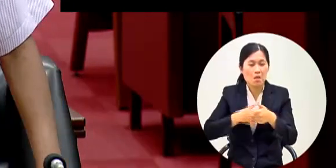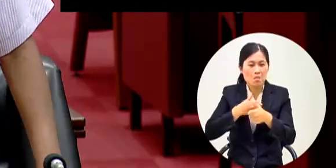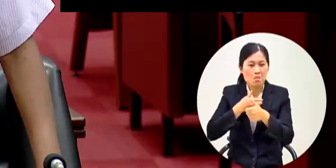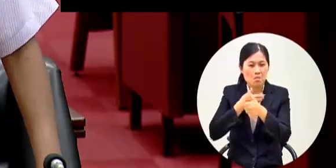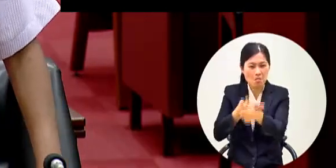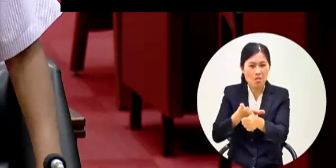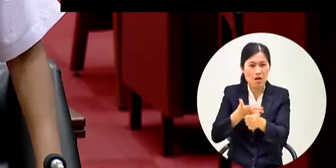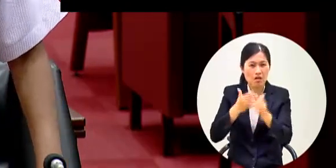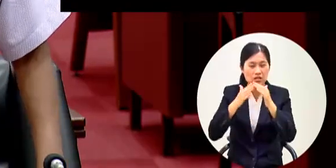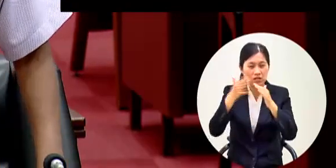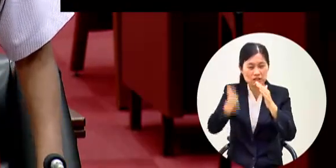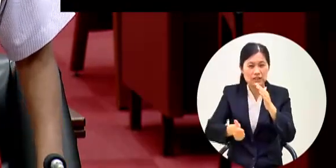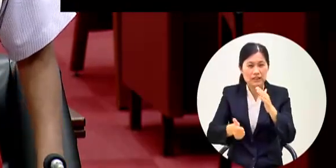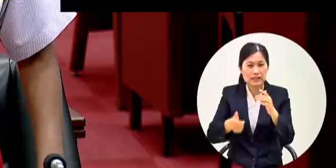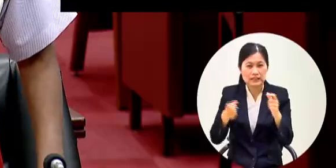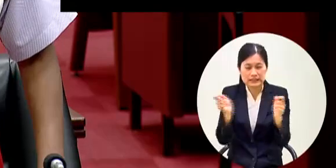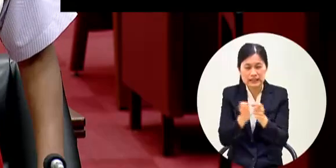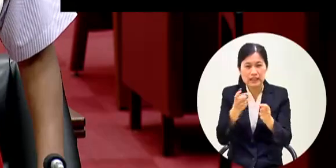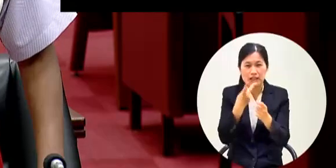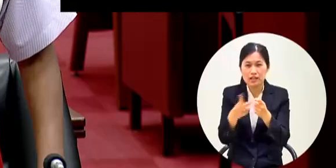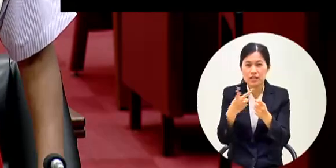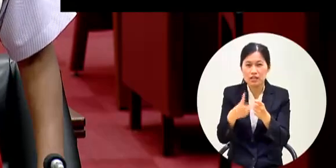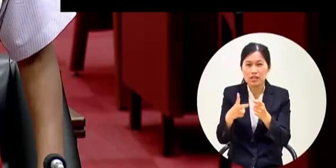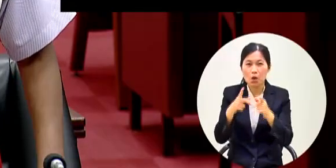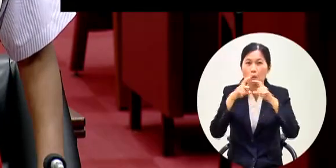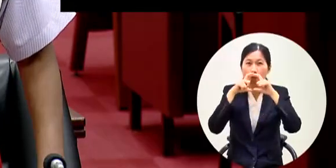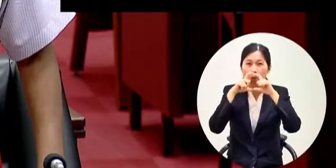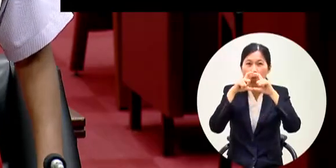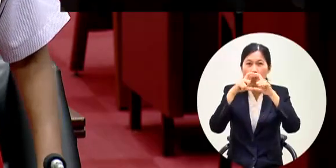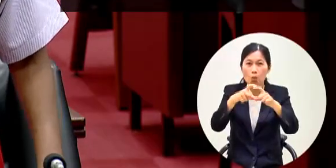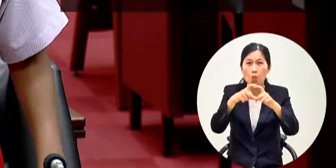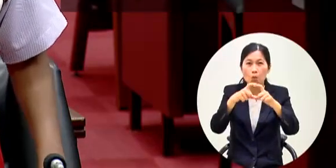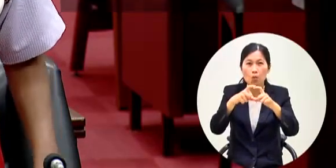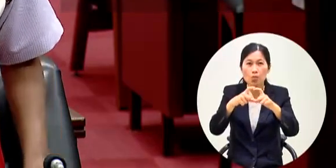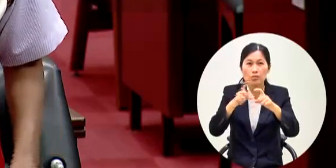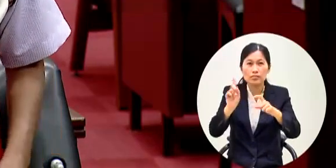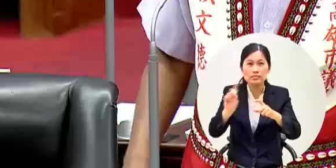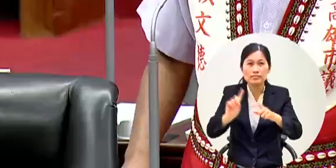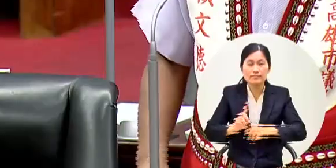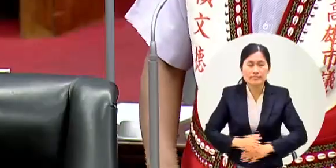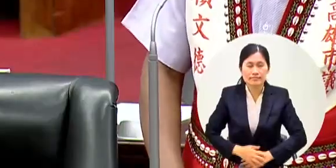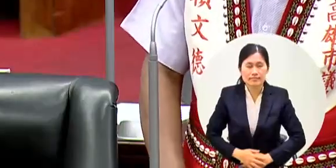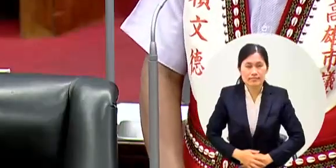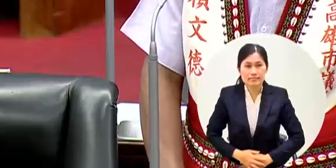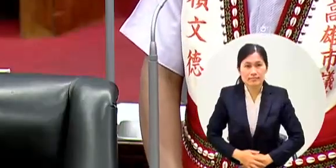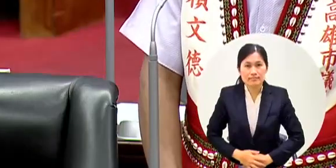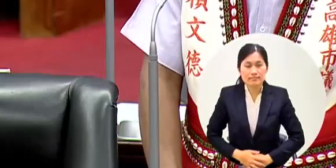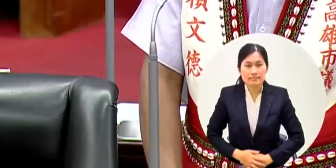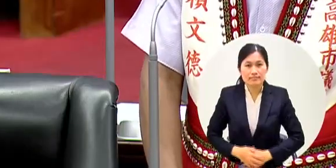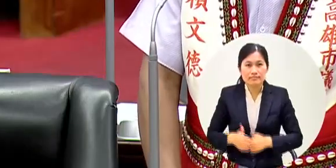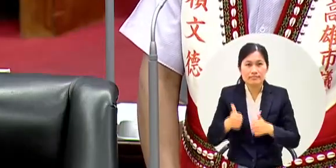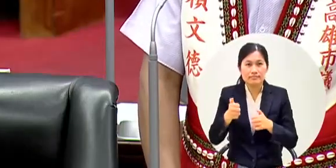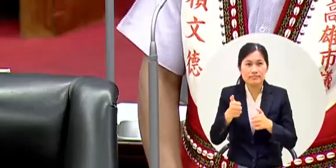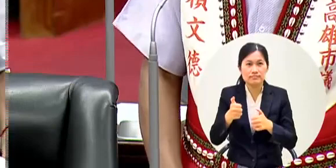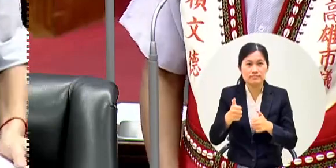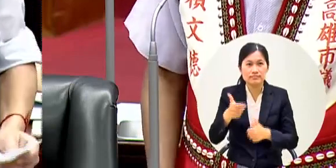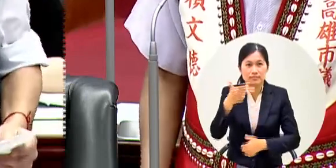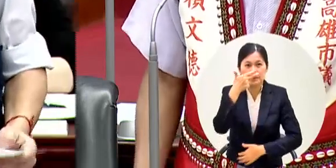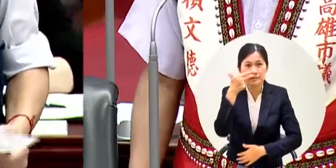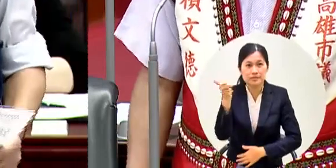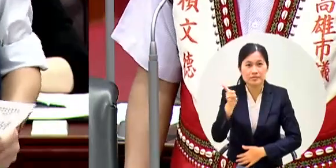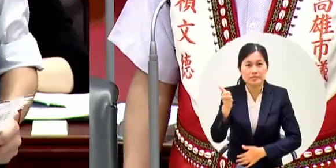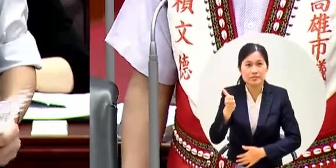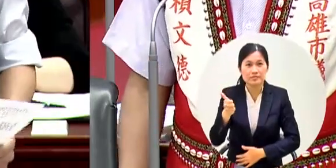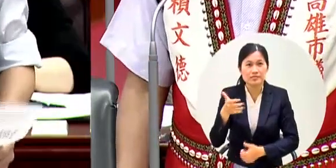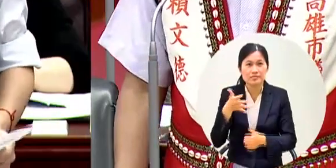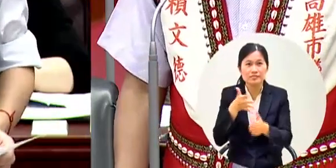就让我们市长简单扼要的两分钟来回答。